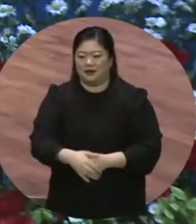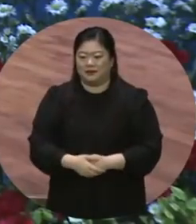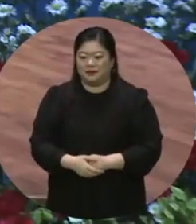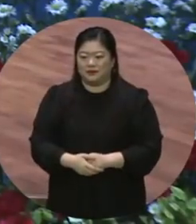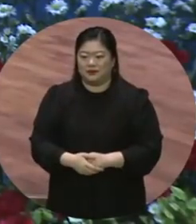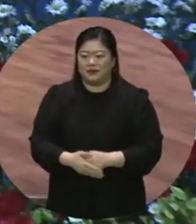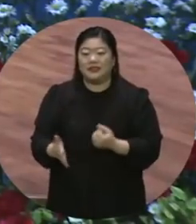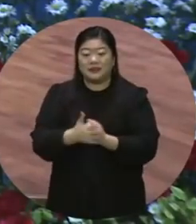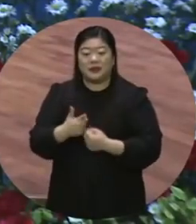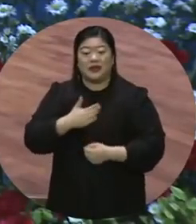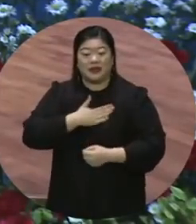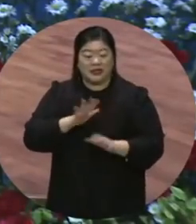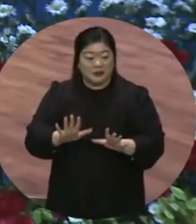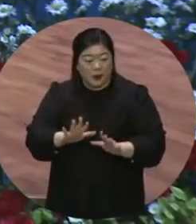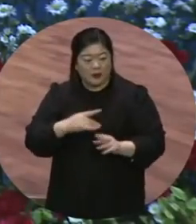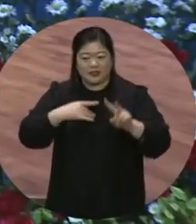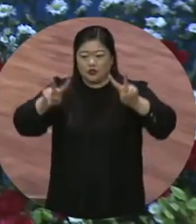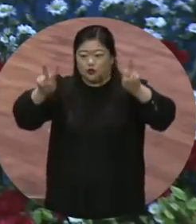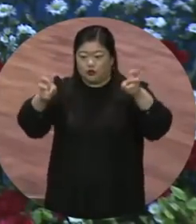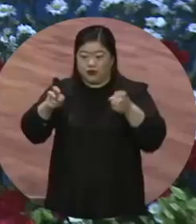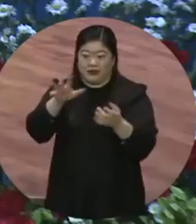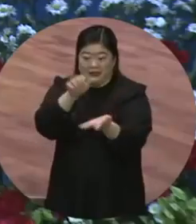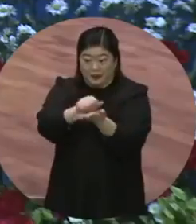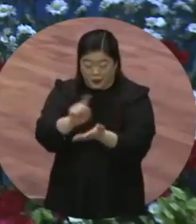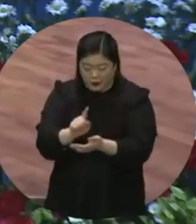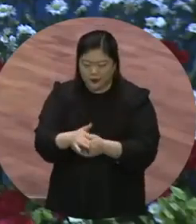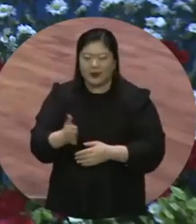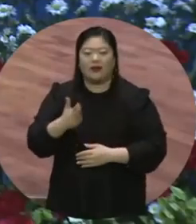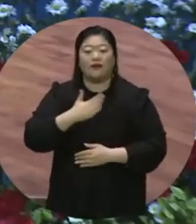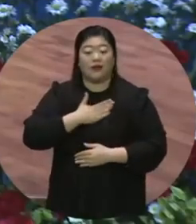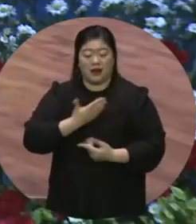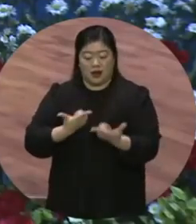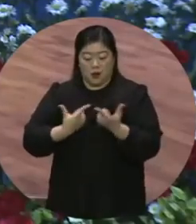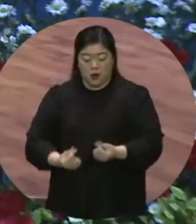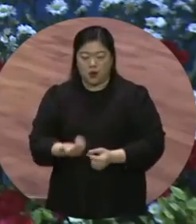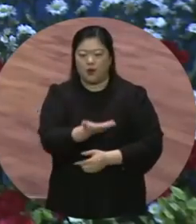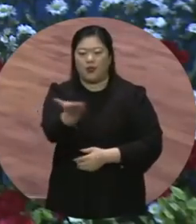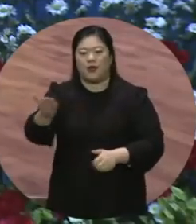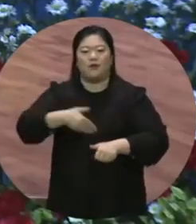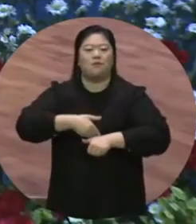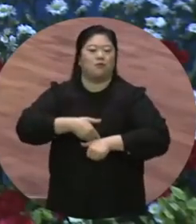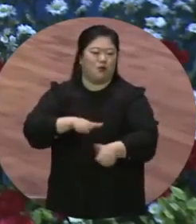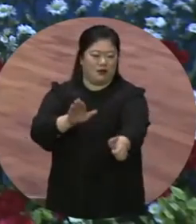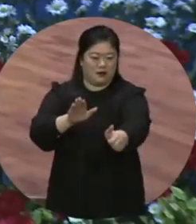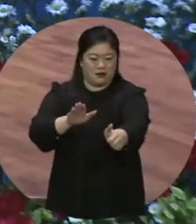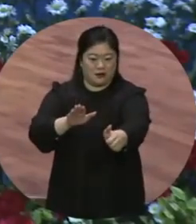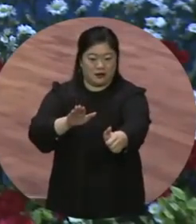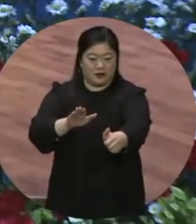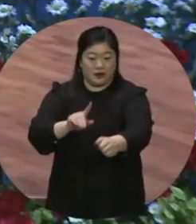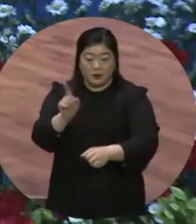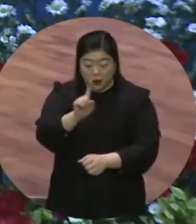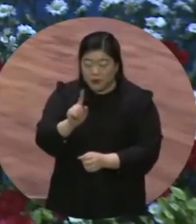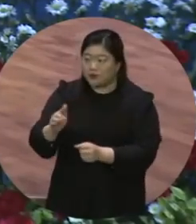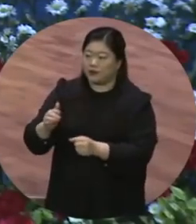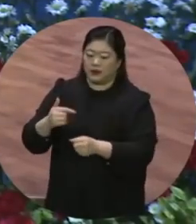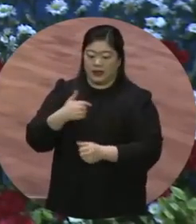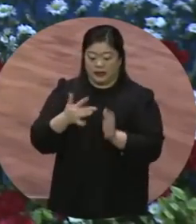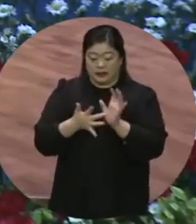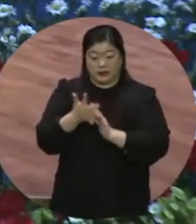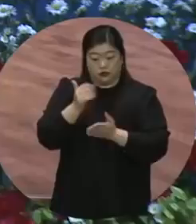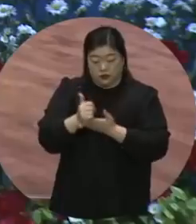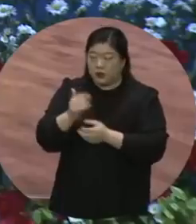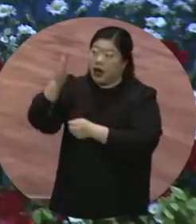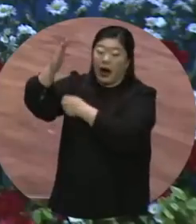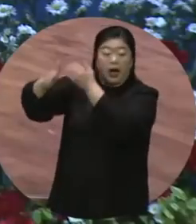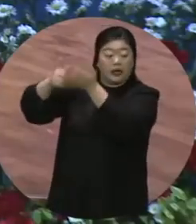보내노라. 자, 하나님이 예수님 보내서 우리를 구원하신 것처럼 예수님도 제자들 보낸다라는